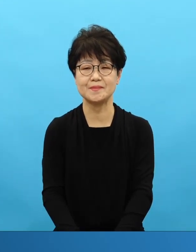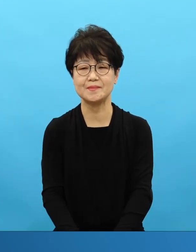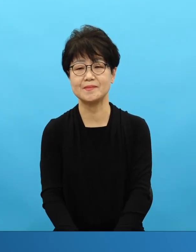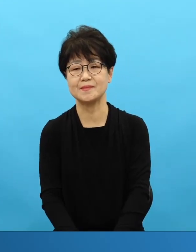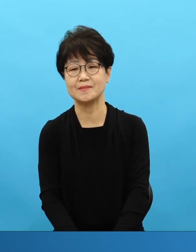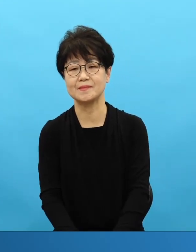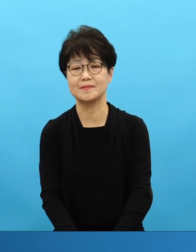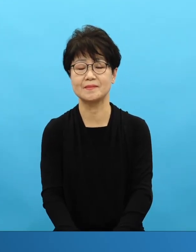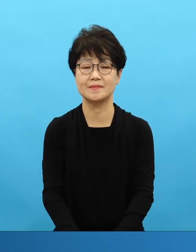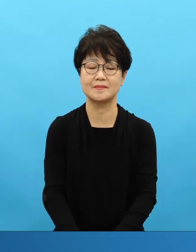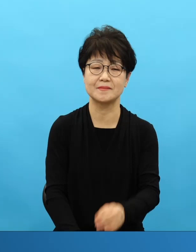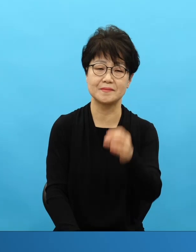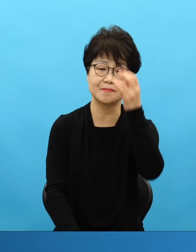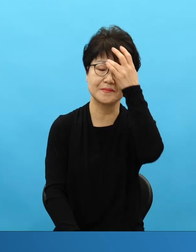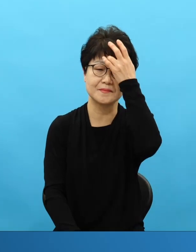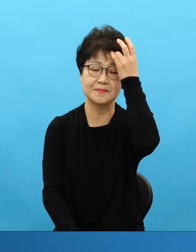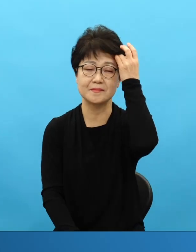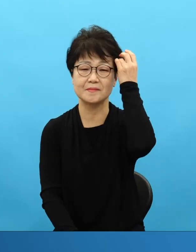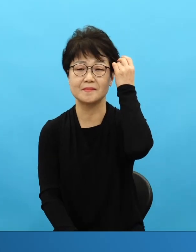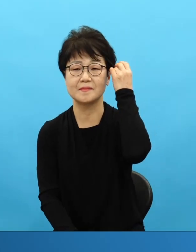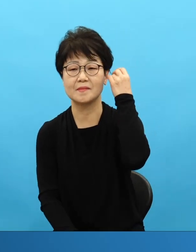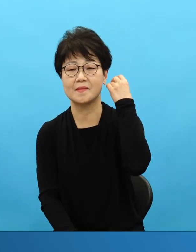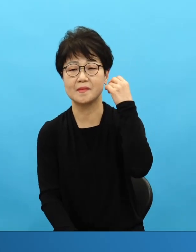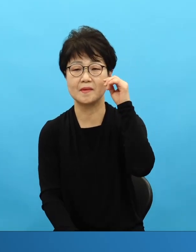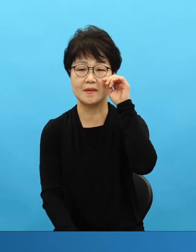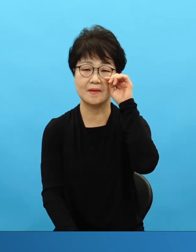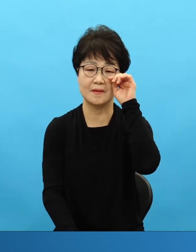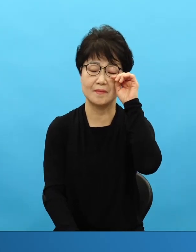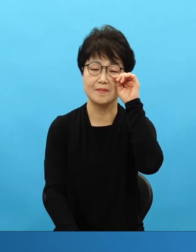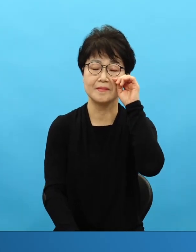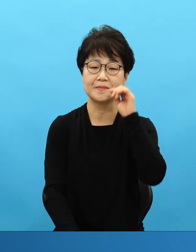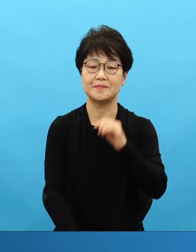평화 찬양드립니다.